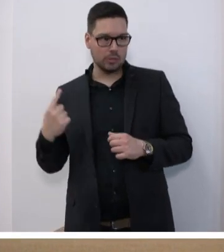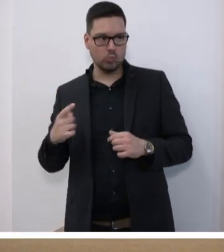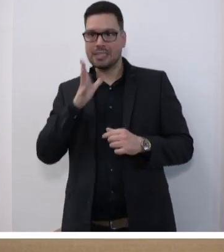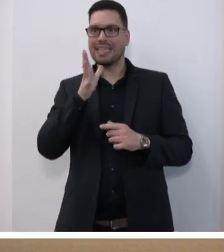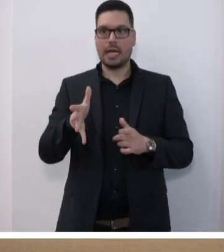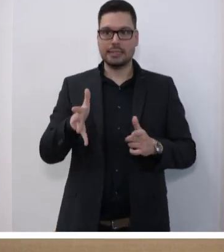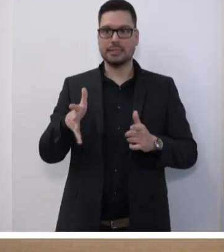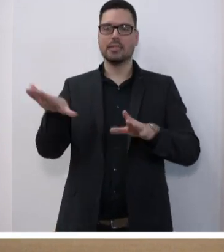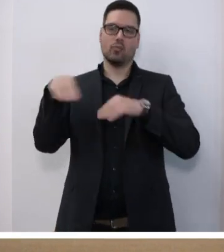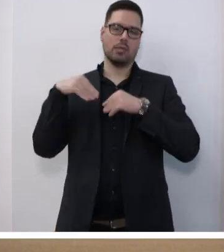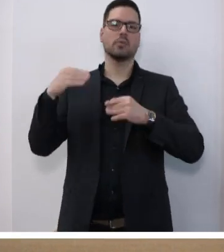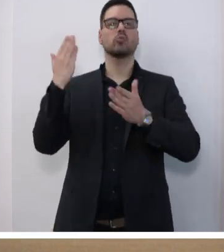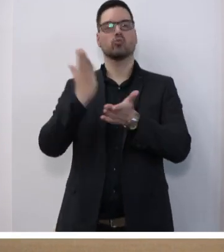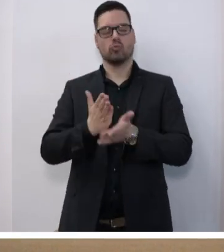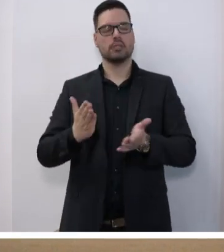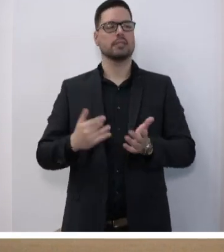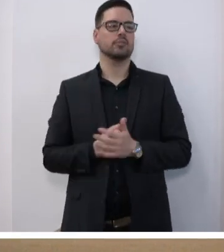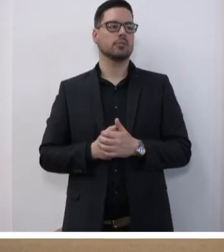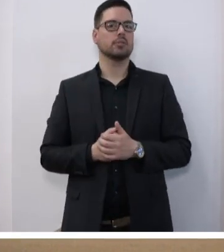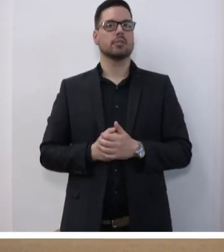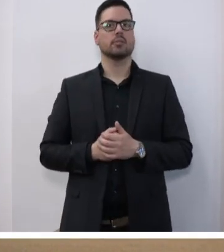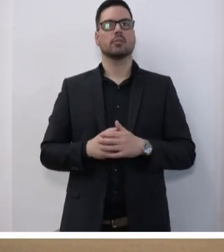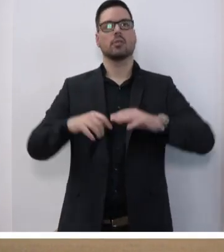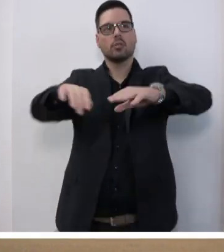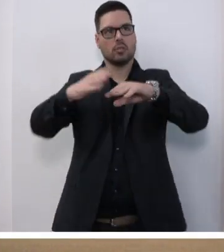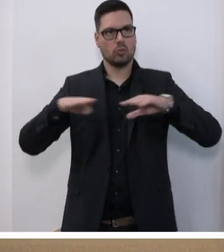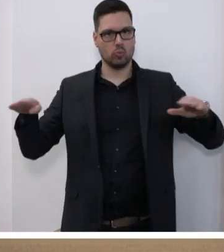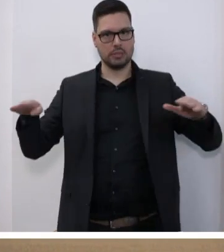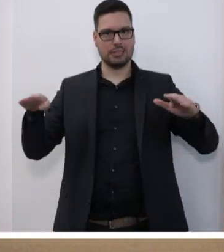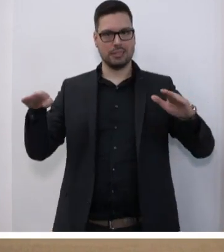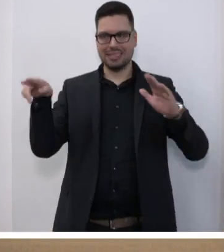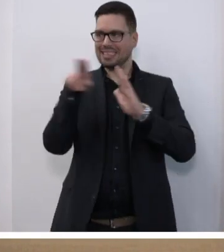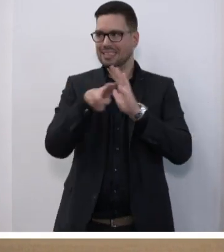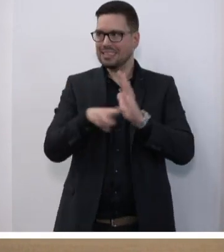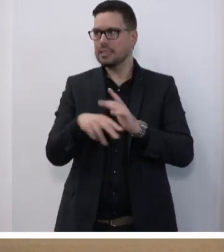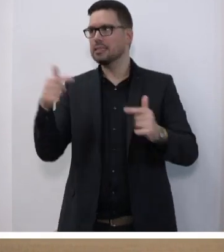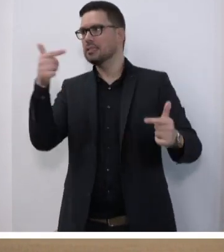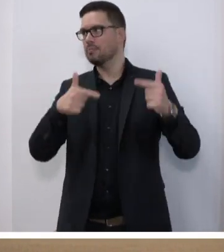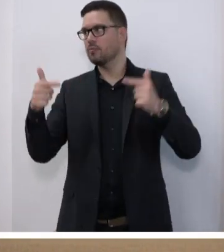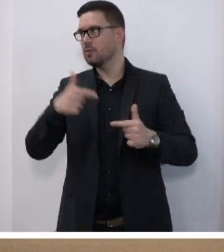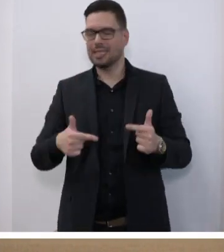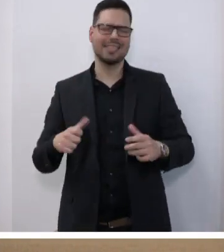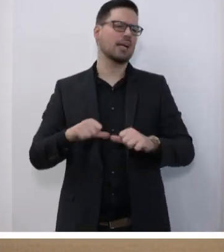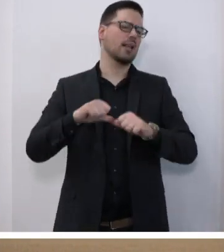damit komme ich zum Schluss. Lassen Sie uns dieses Grundgesetz pflegen. Lassen